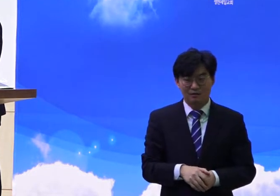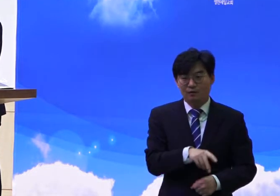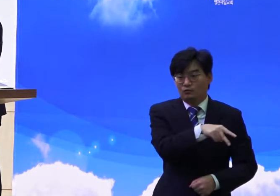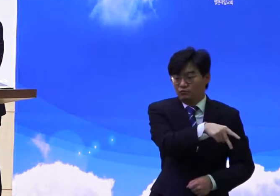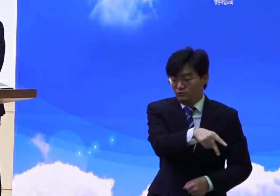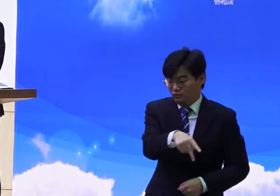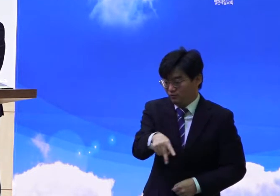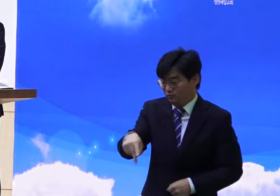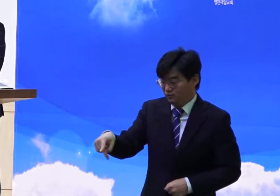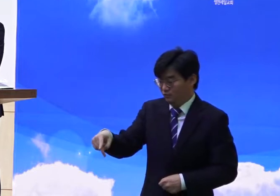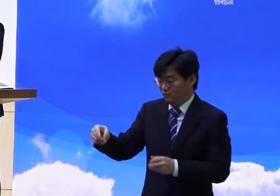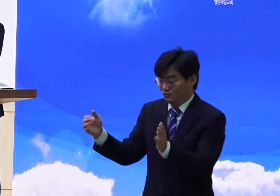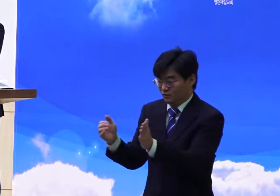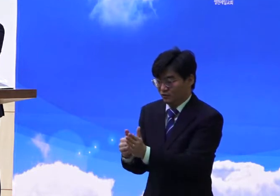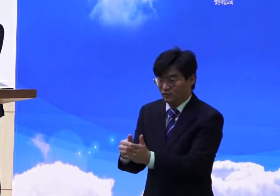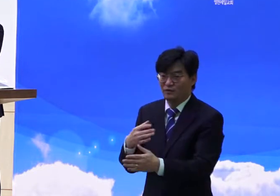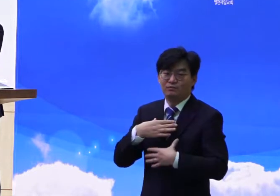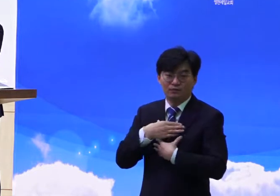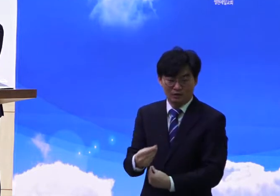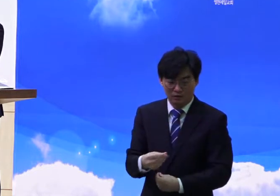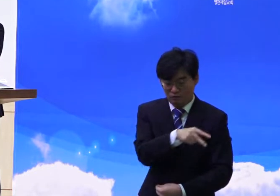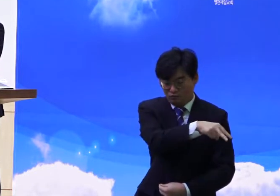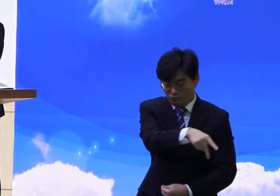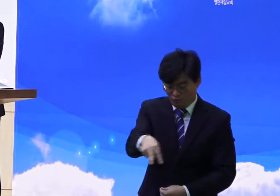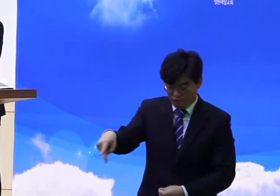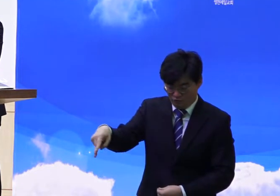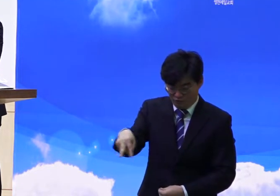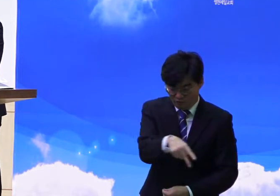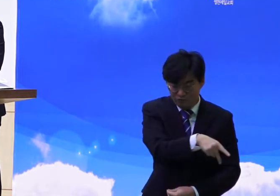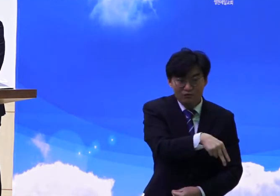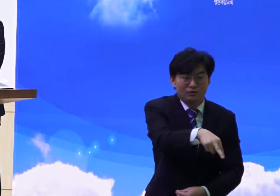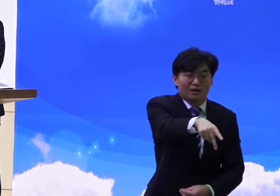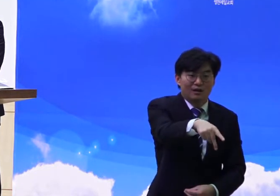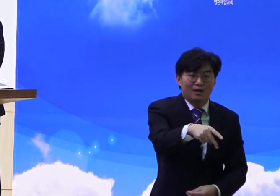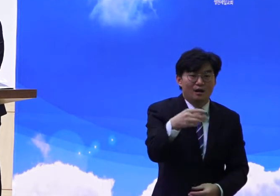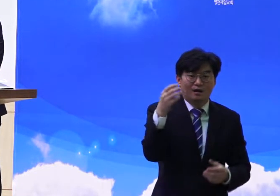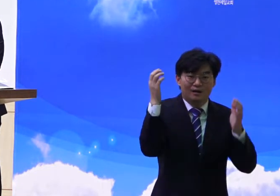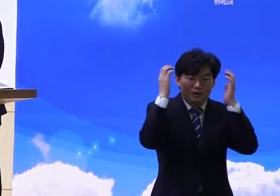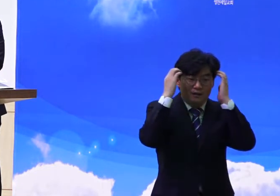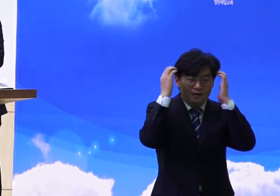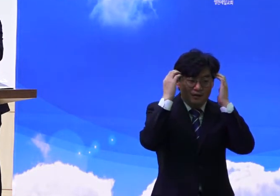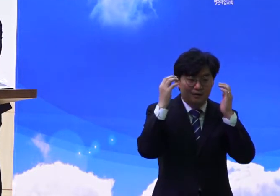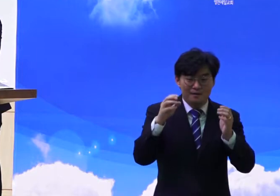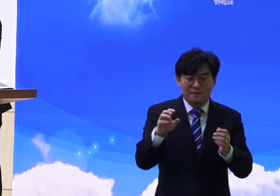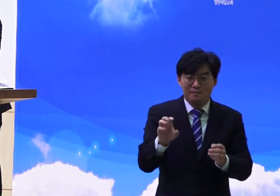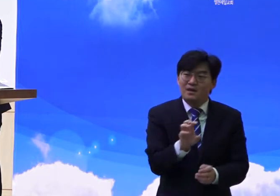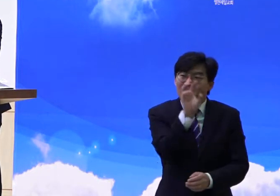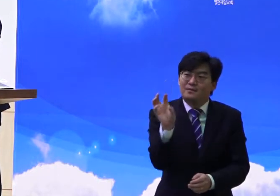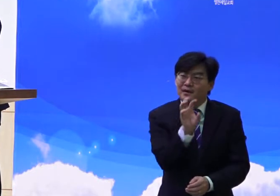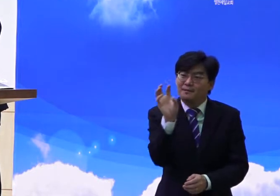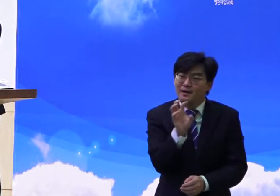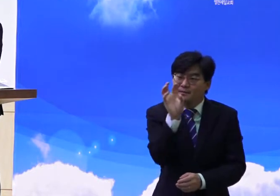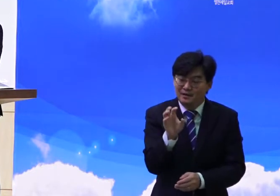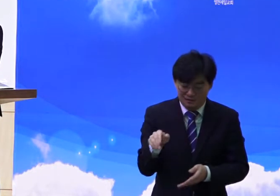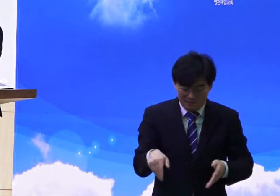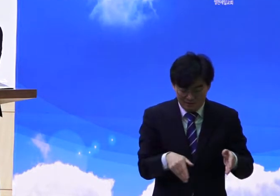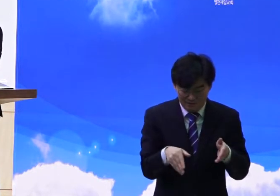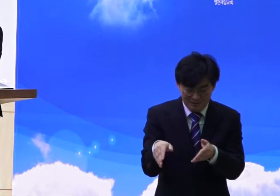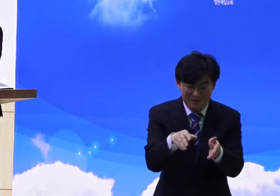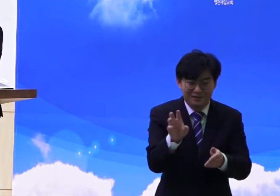약속의 땅에 다 왔으니까 물론 약 38년 전에도 가데스 바네아라는 곳에 와서 약속 땅을 앞에 두고 정탐꾼